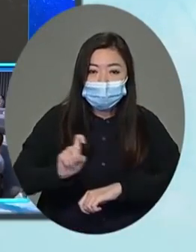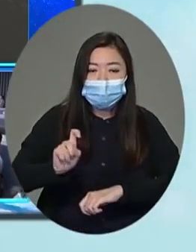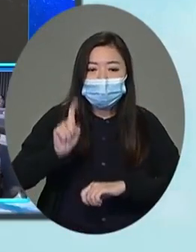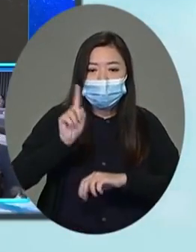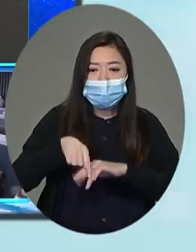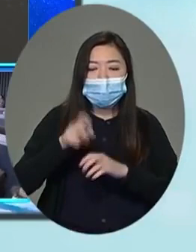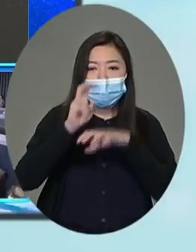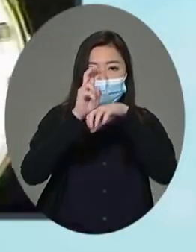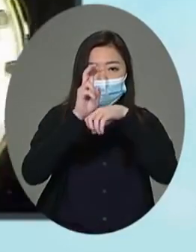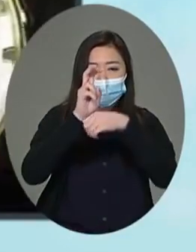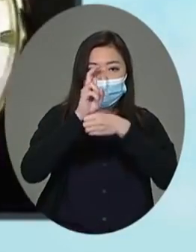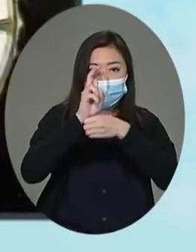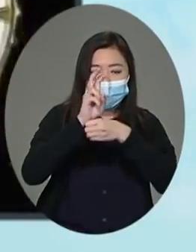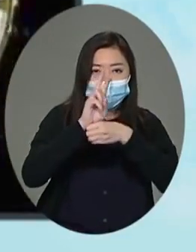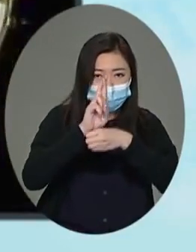舱箭分离。